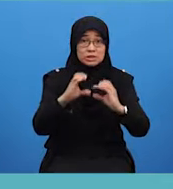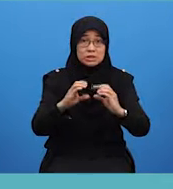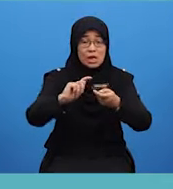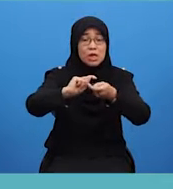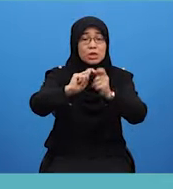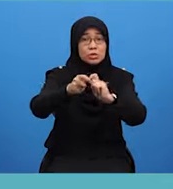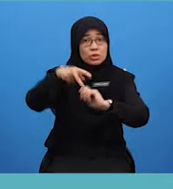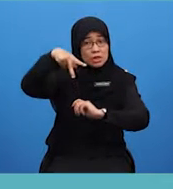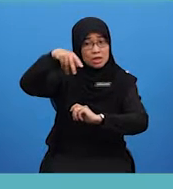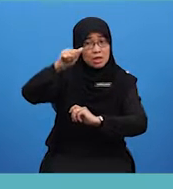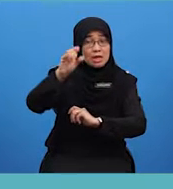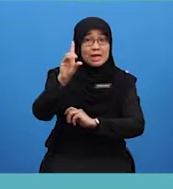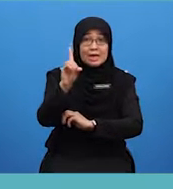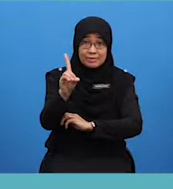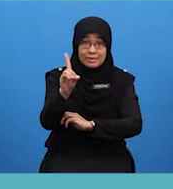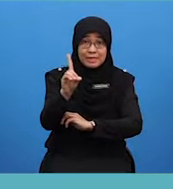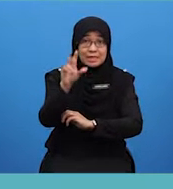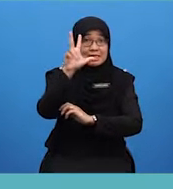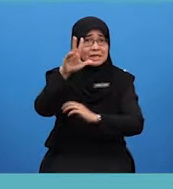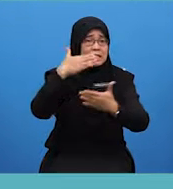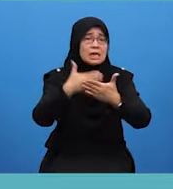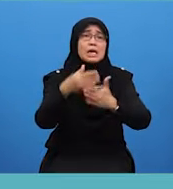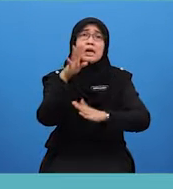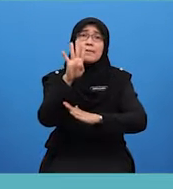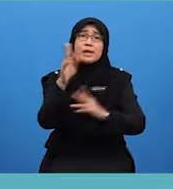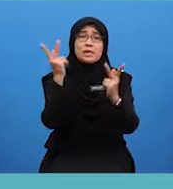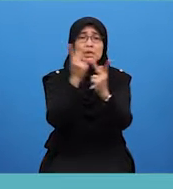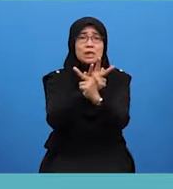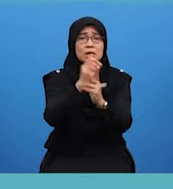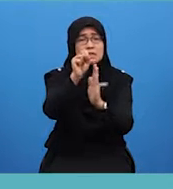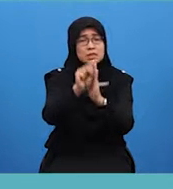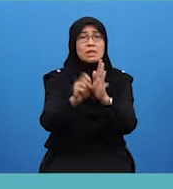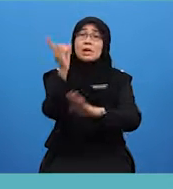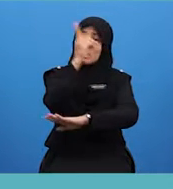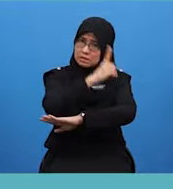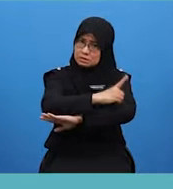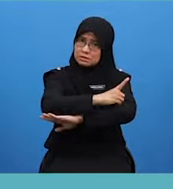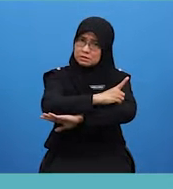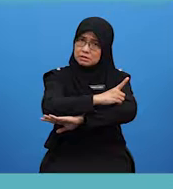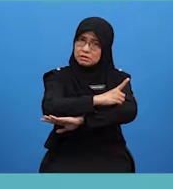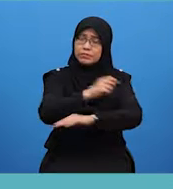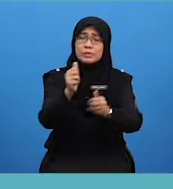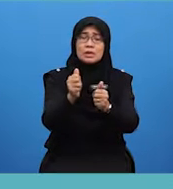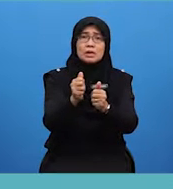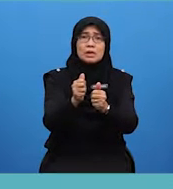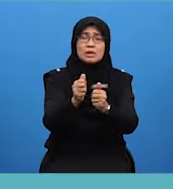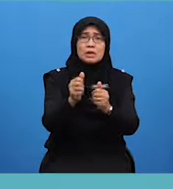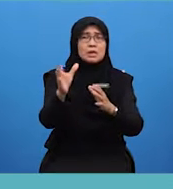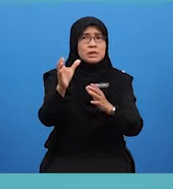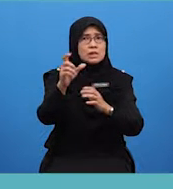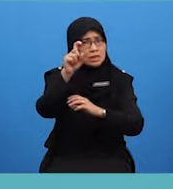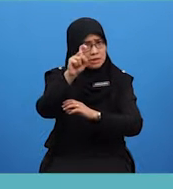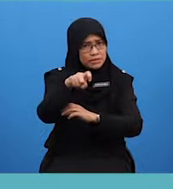dengan menukar tuala wanita 3 hingga 4 kali sehari. Dengan itu, ia dapat